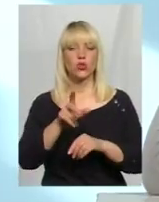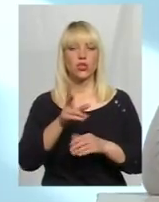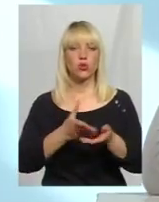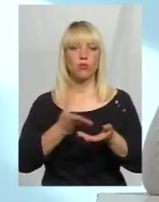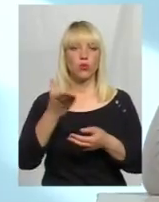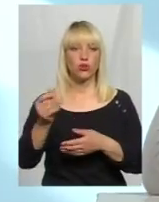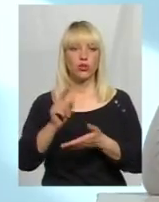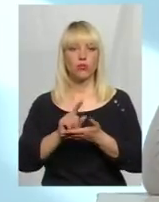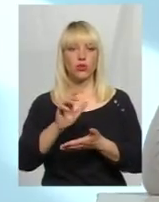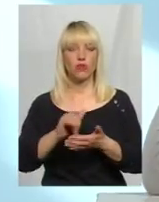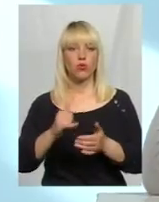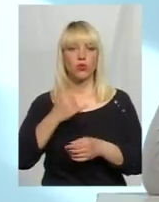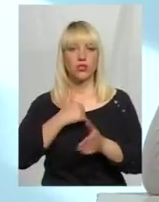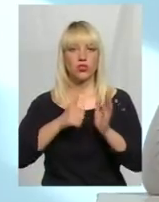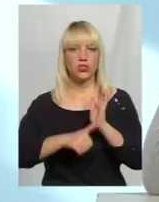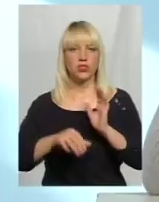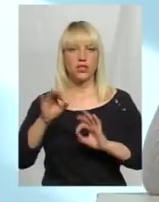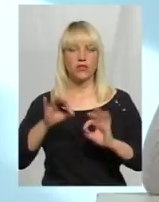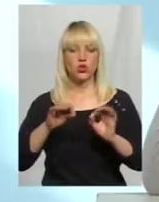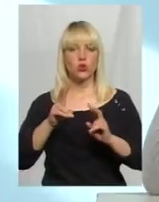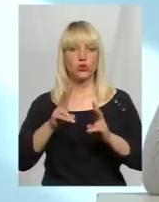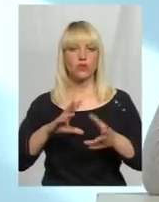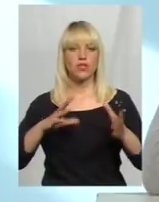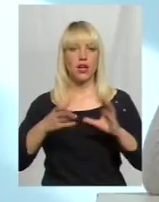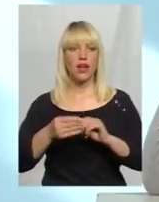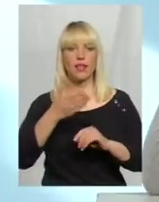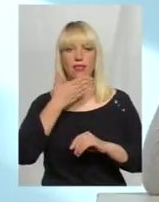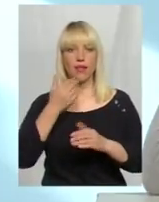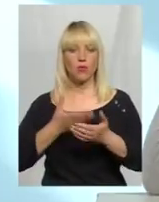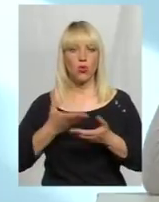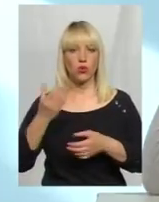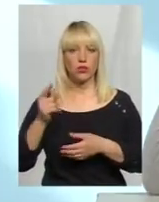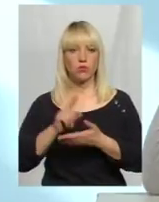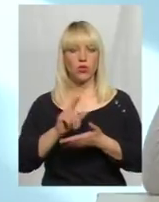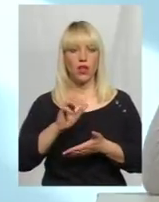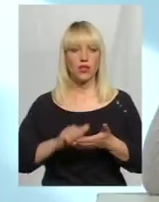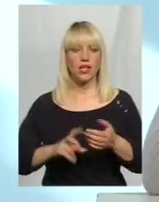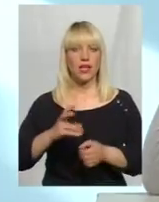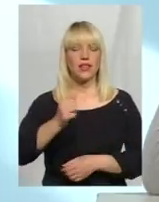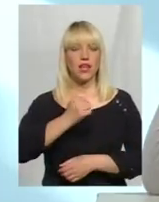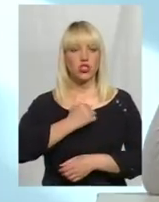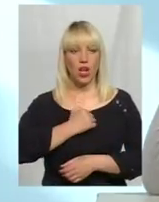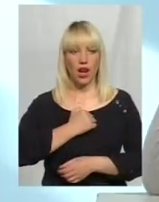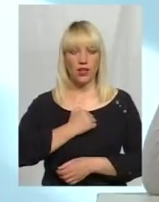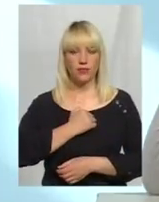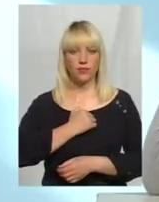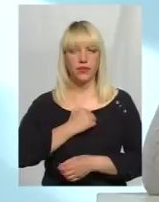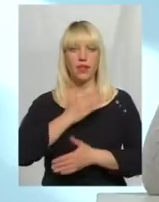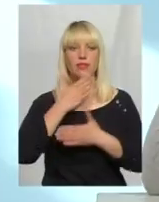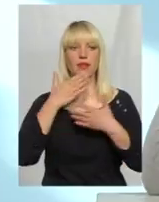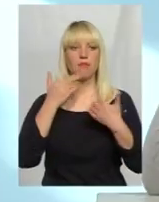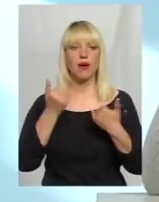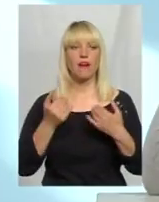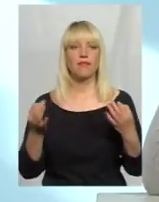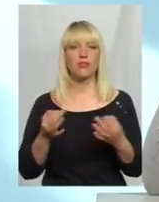податки, тому що в нас 60% людей, котрі взагалі не платять податки. Угу. І, на жаль, немає